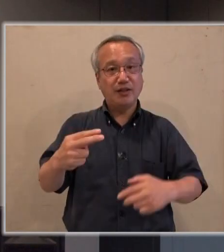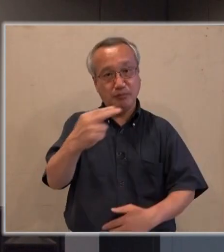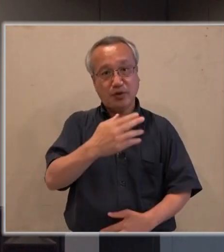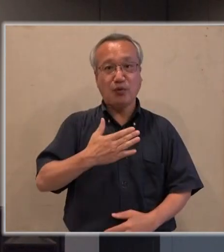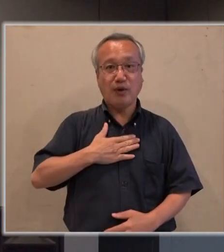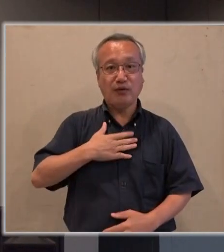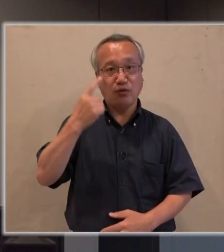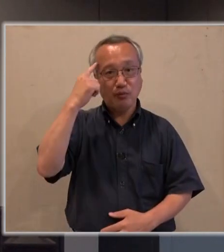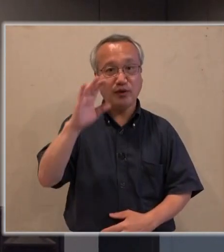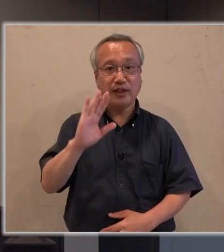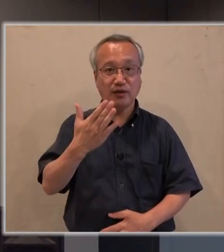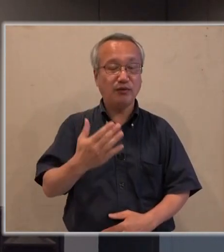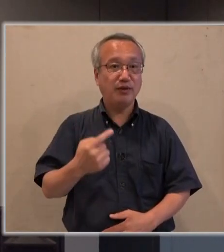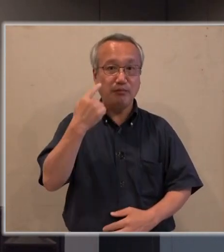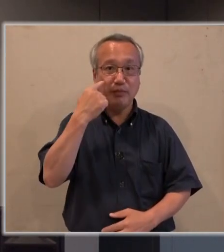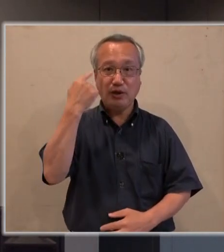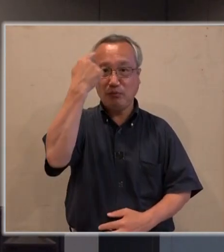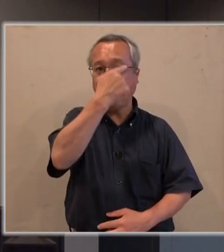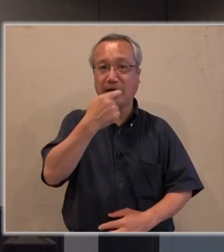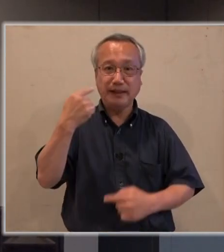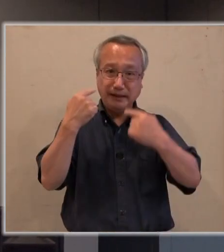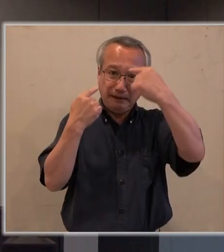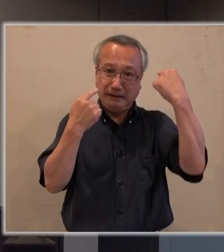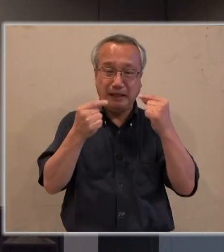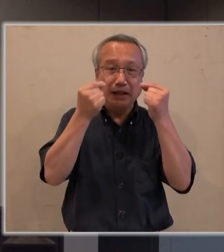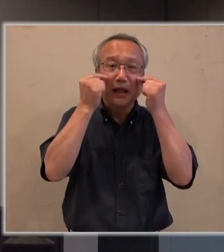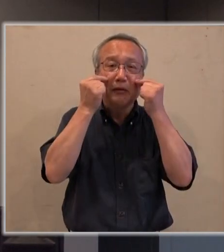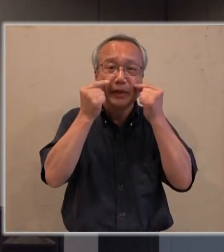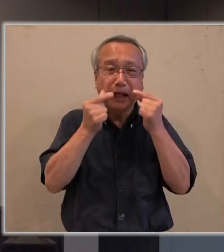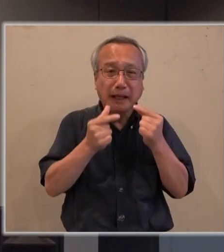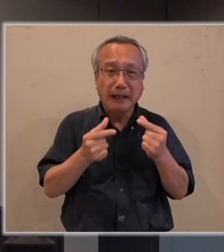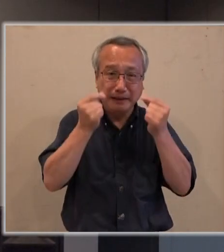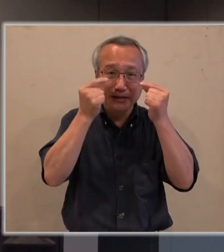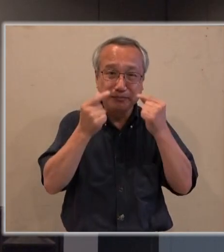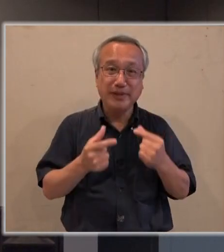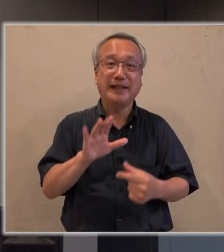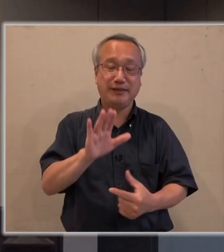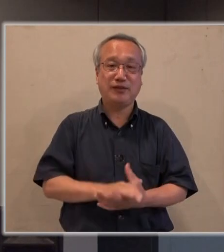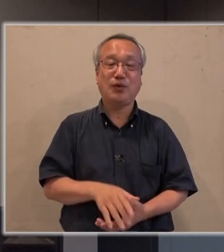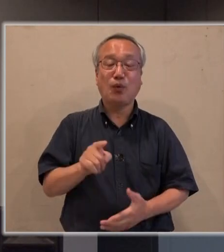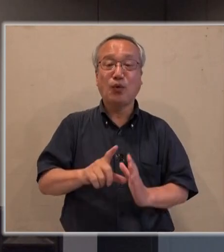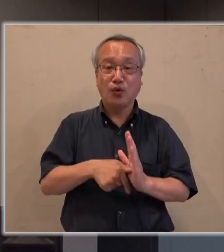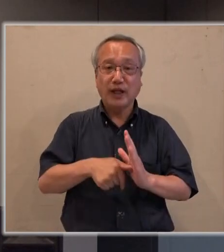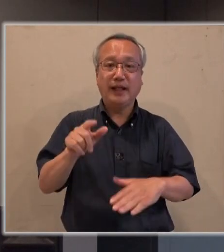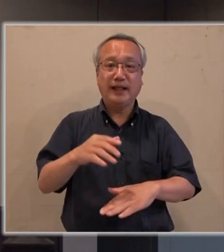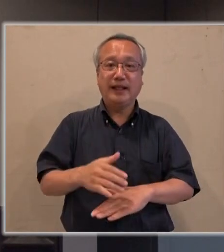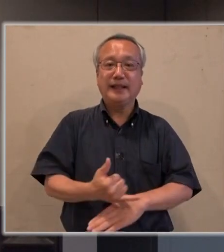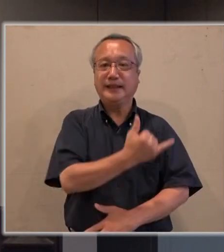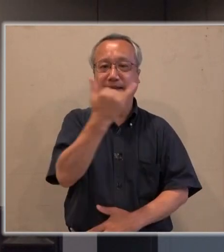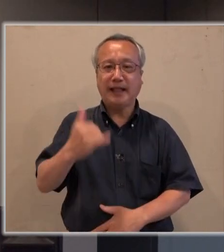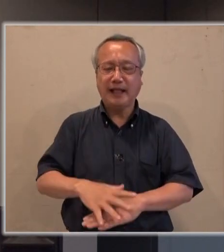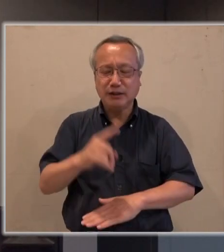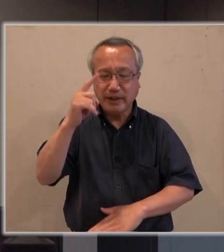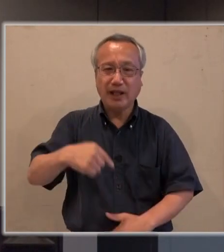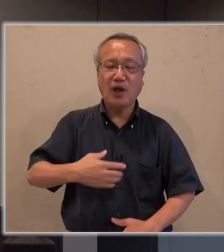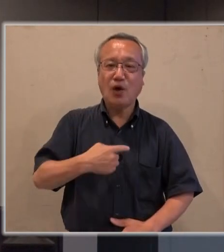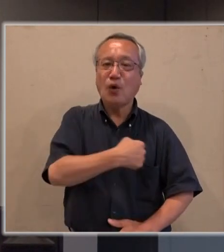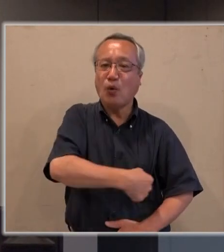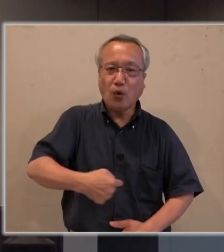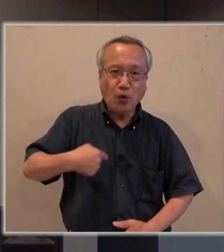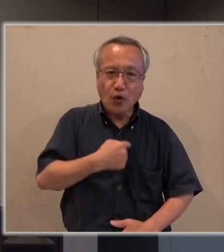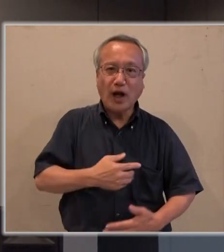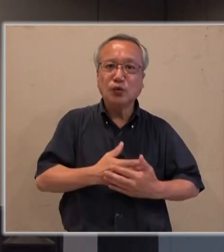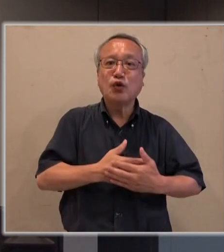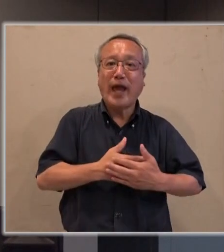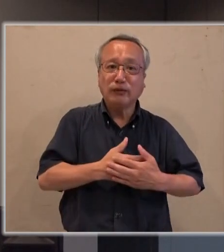ただけるか分かんないんですけど、目の周りが涙でいっぱいになっています。この時人生で初めて心が震える体験をし